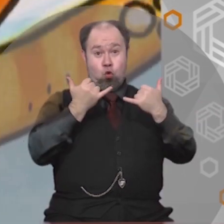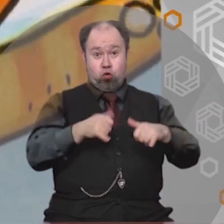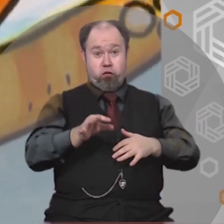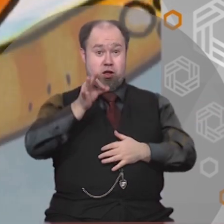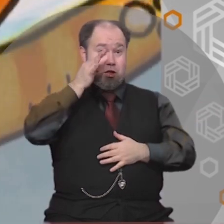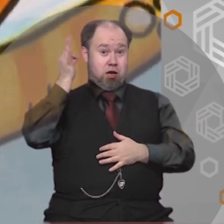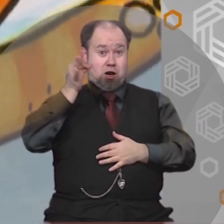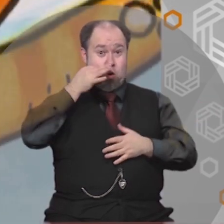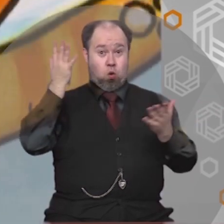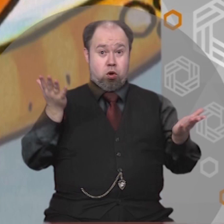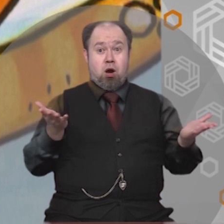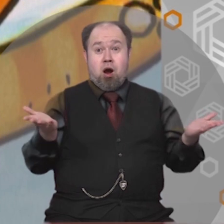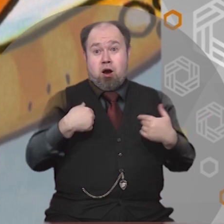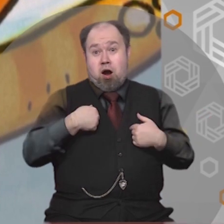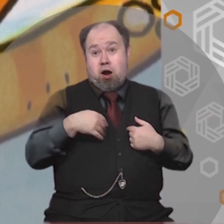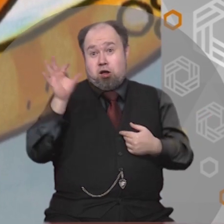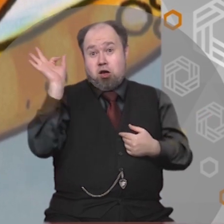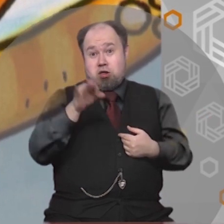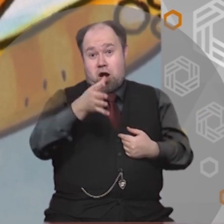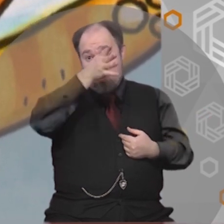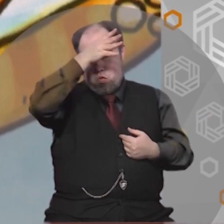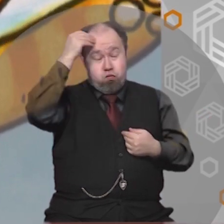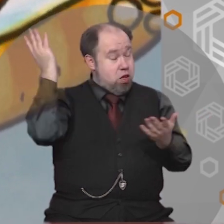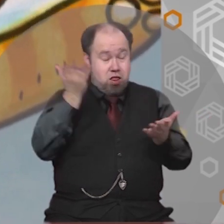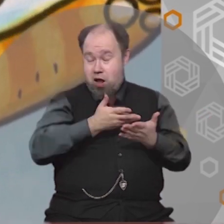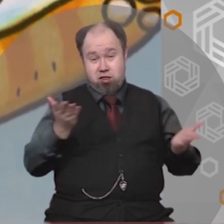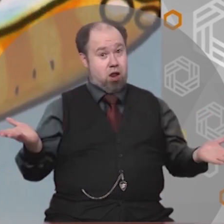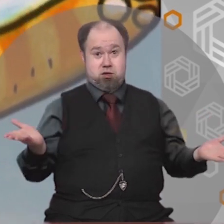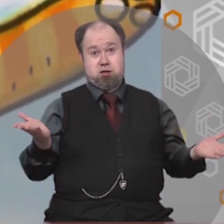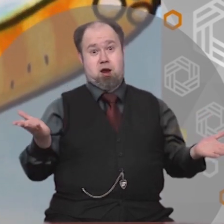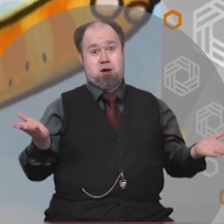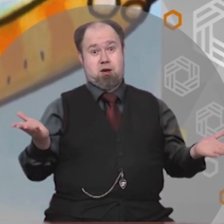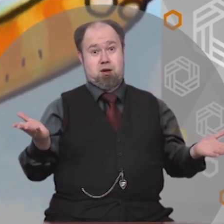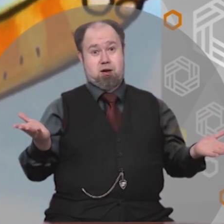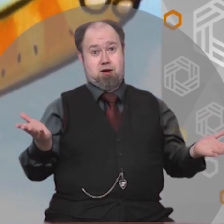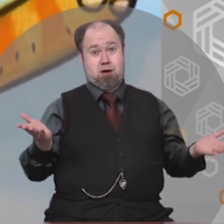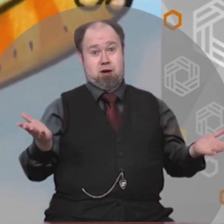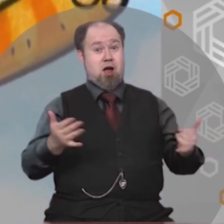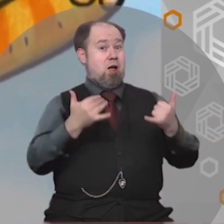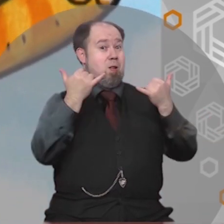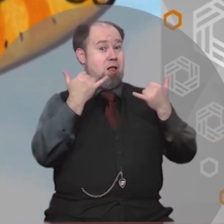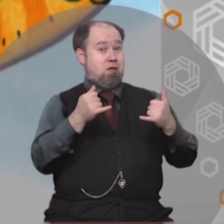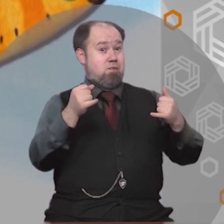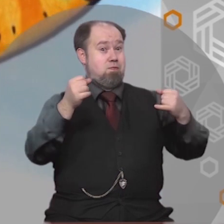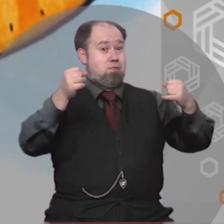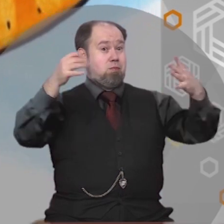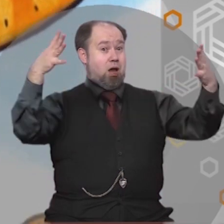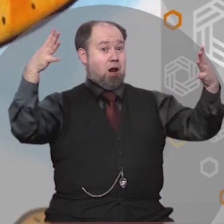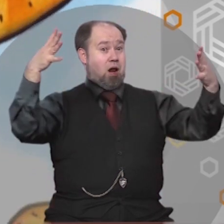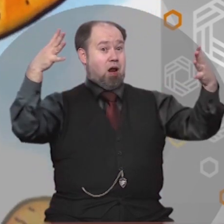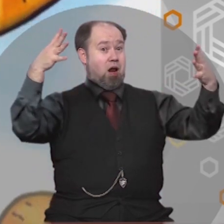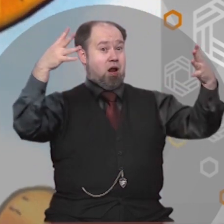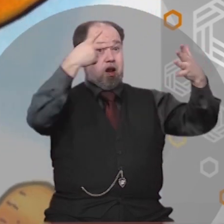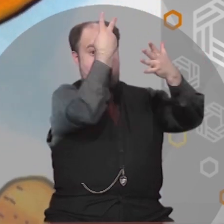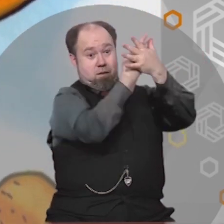Удивился кот. И как это я сразу не догадался? И от удивления отпустил